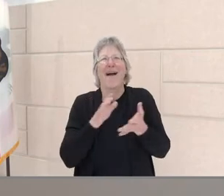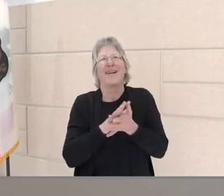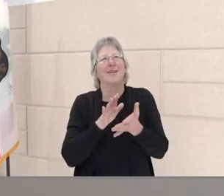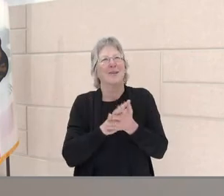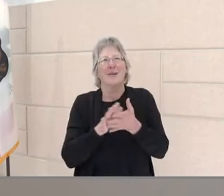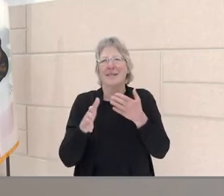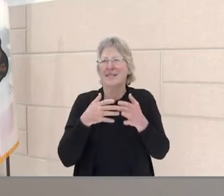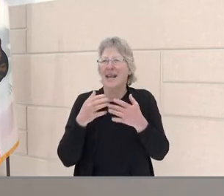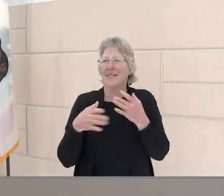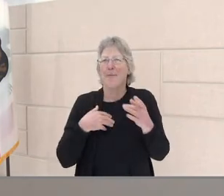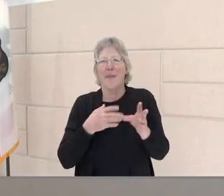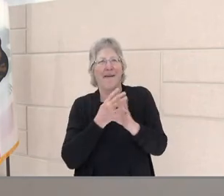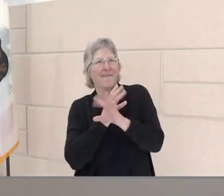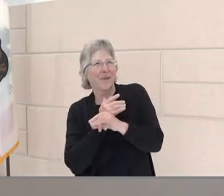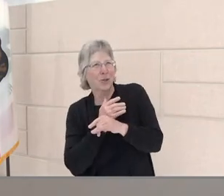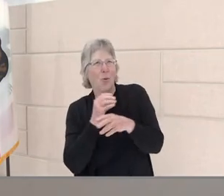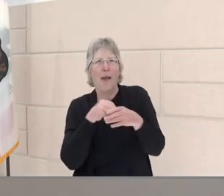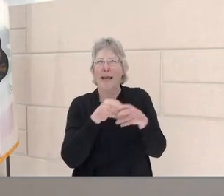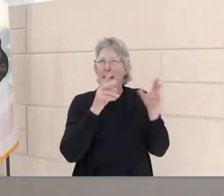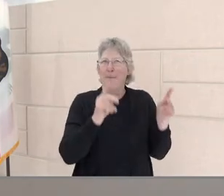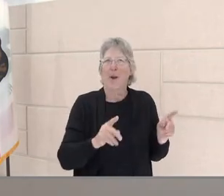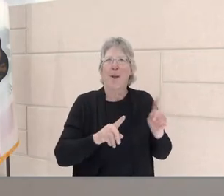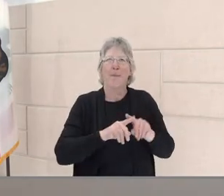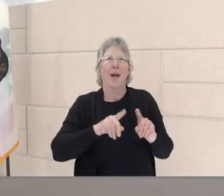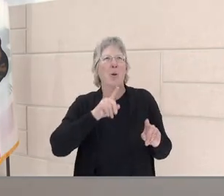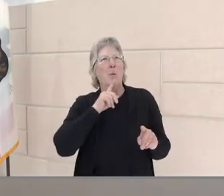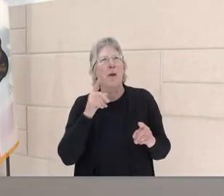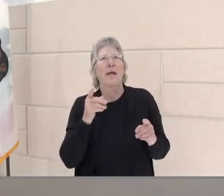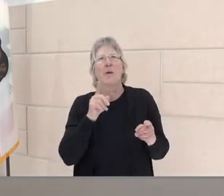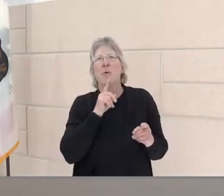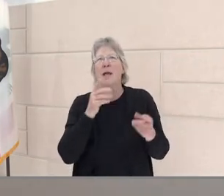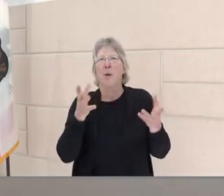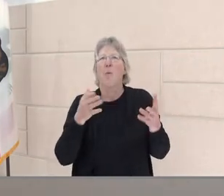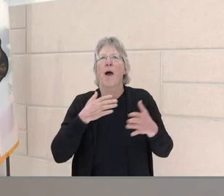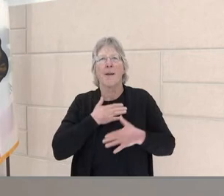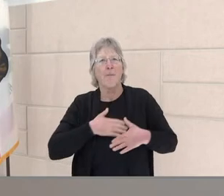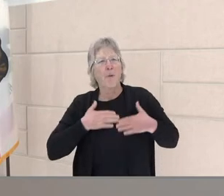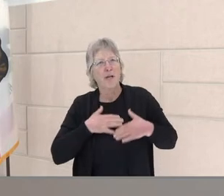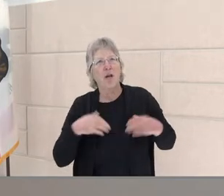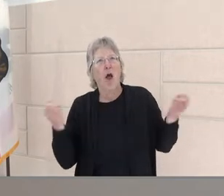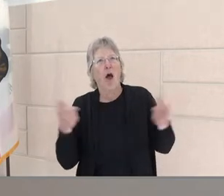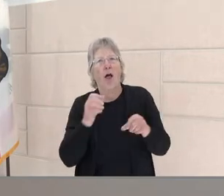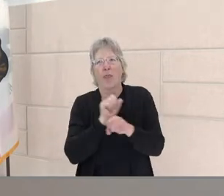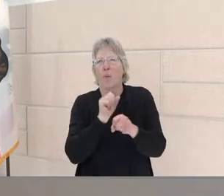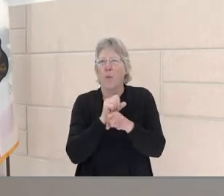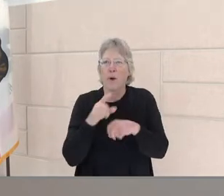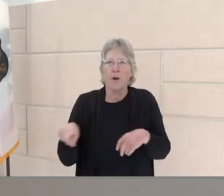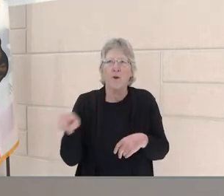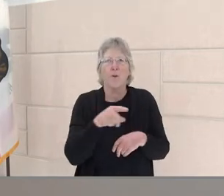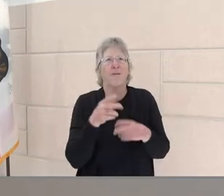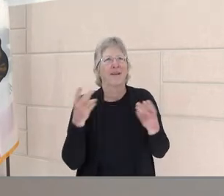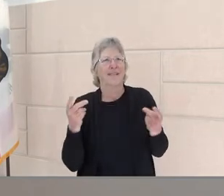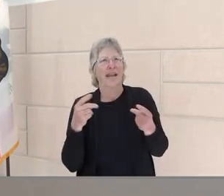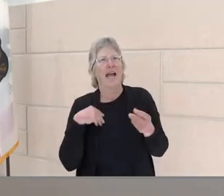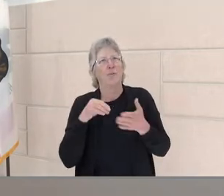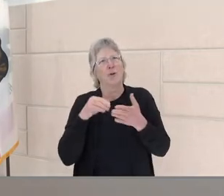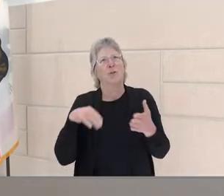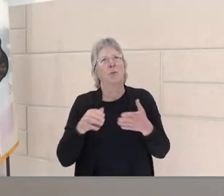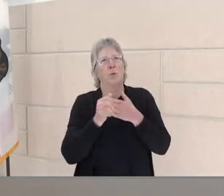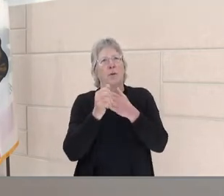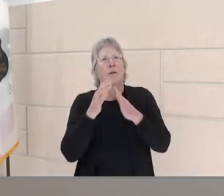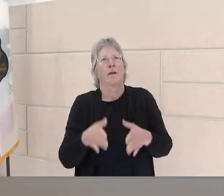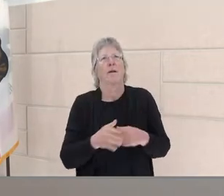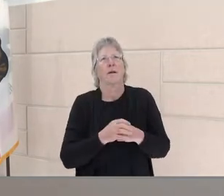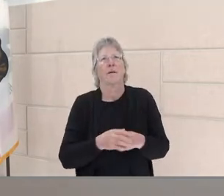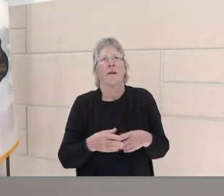ការអស់សប្បាយណាស់ទោះជាសិស្សរៀននៅក្នុងតាមផ្ទះទាំងស្រុងផ្ទាល់ក្តីឬក៏ត្រឡប់ចូលរៀនខ្លះវិញ